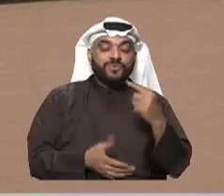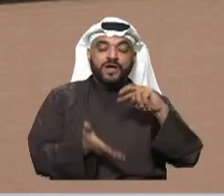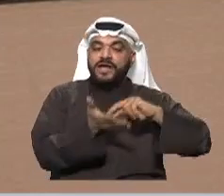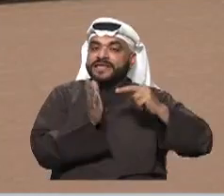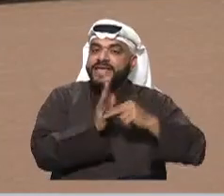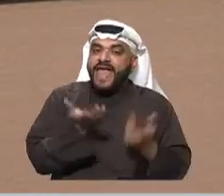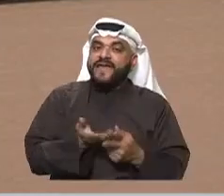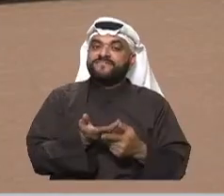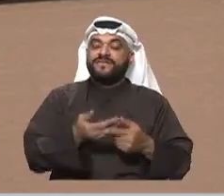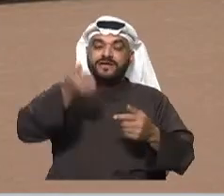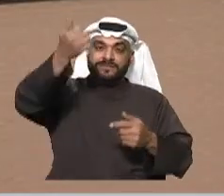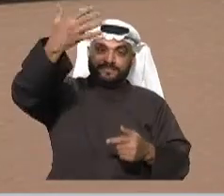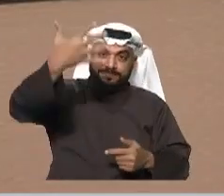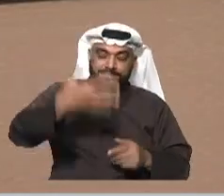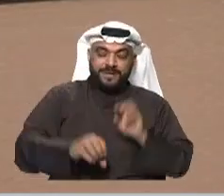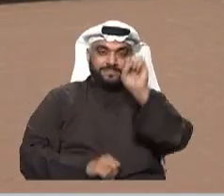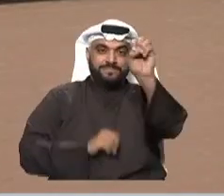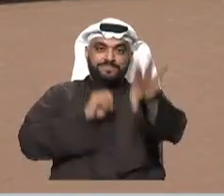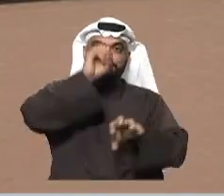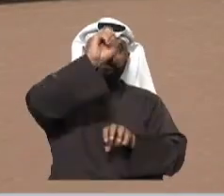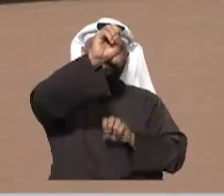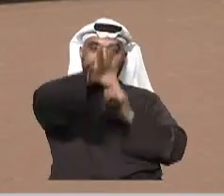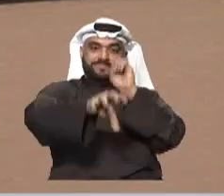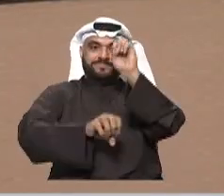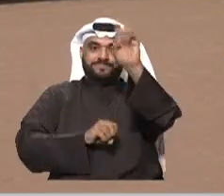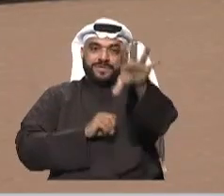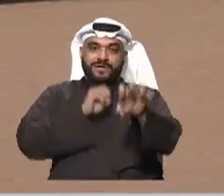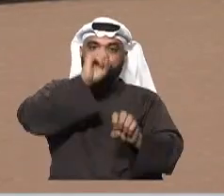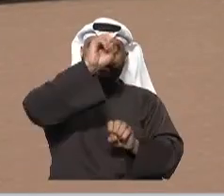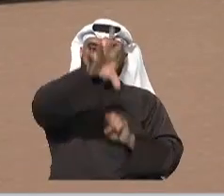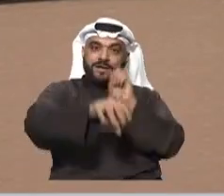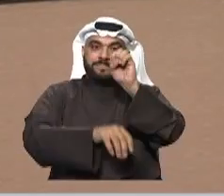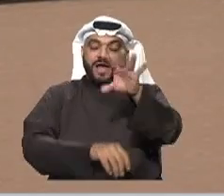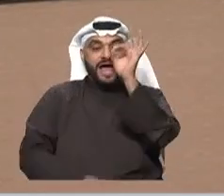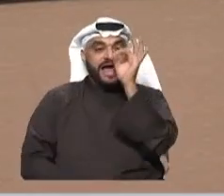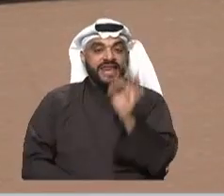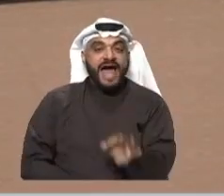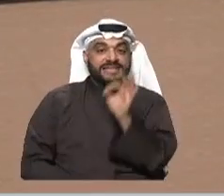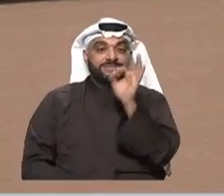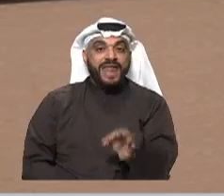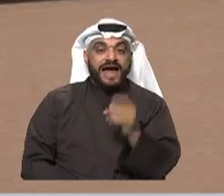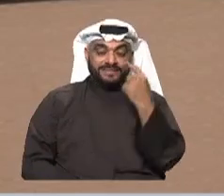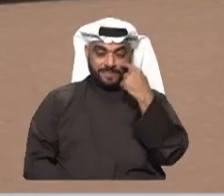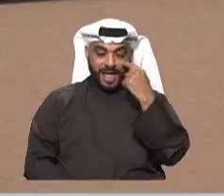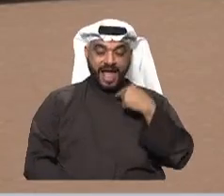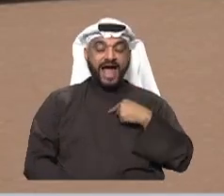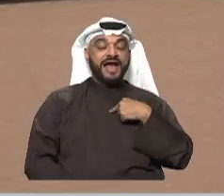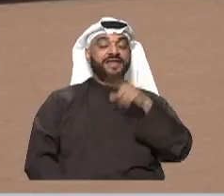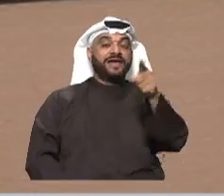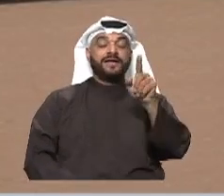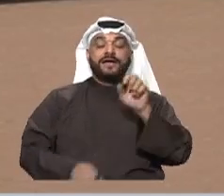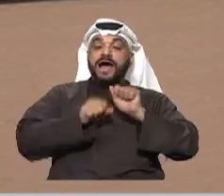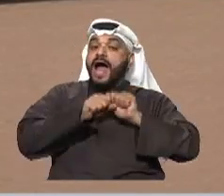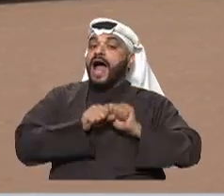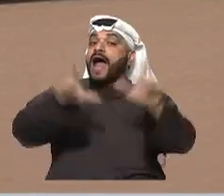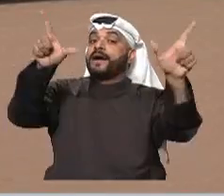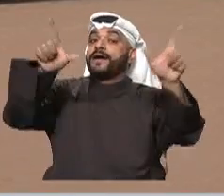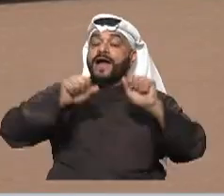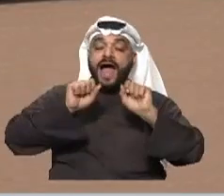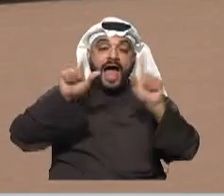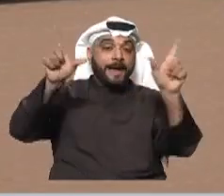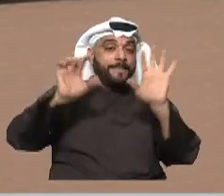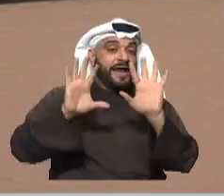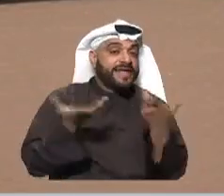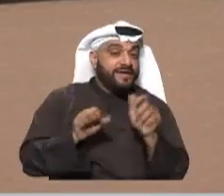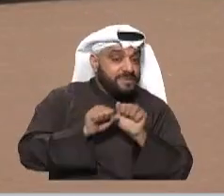ناشر شنو دورهم لا بدنا نناشر الشخص اللي ينشر هال- ال- ال- الاخبار او كل ما يخص المؤسسه